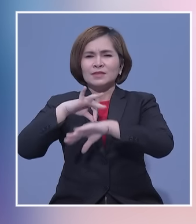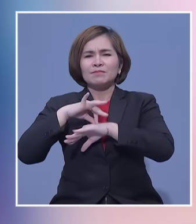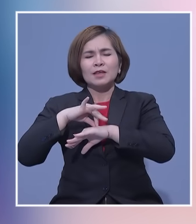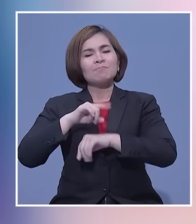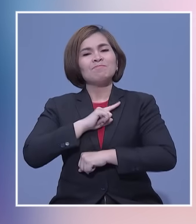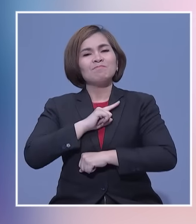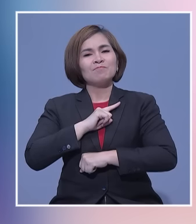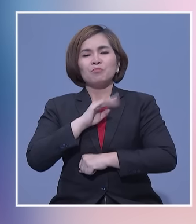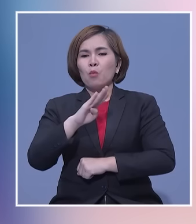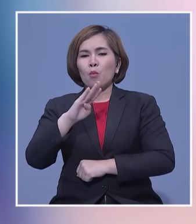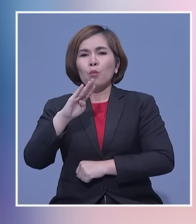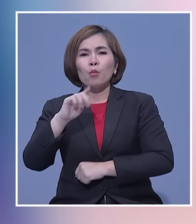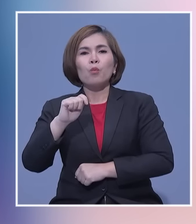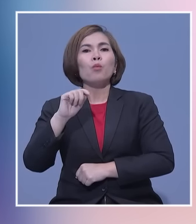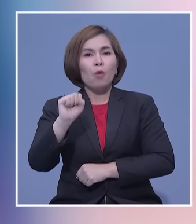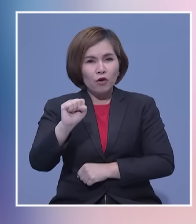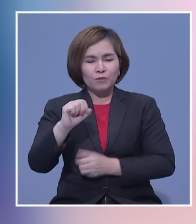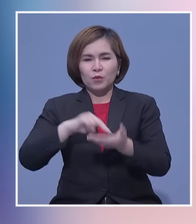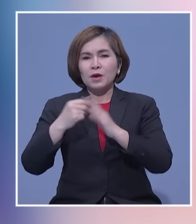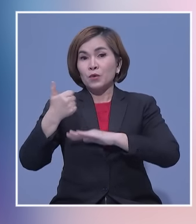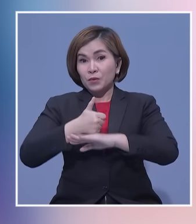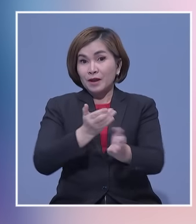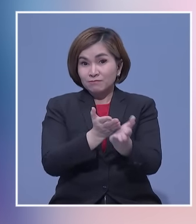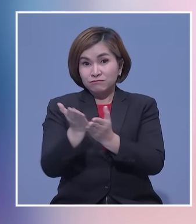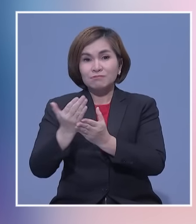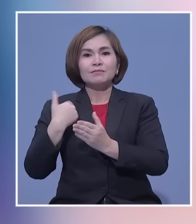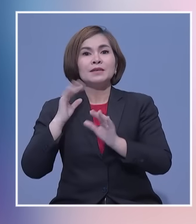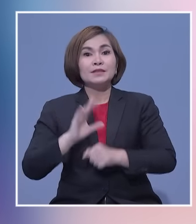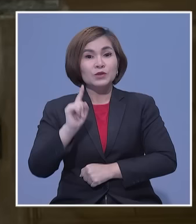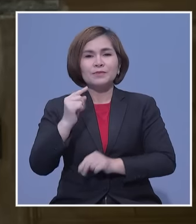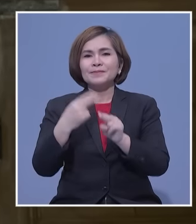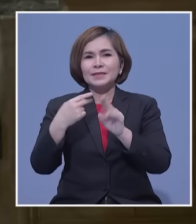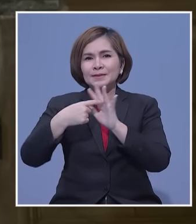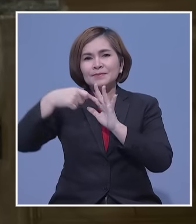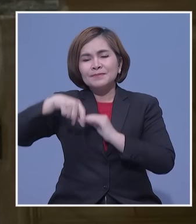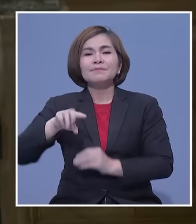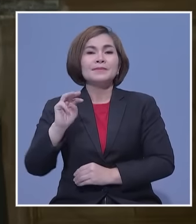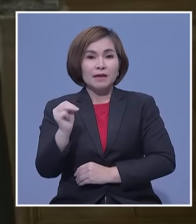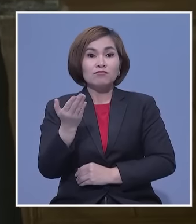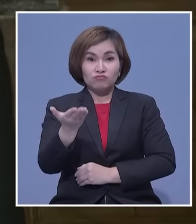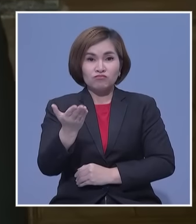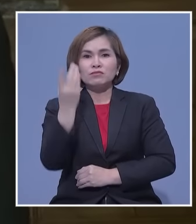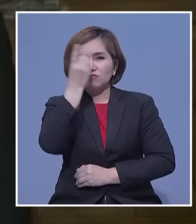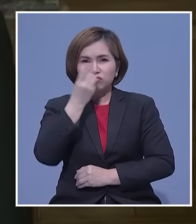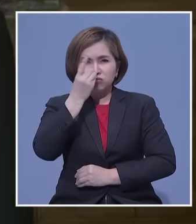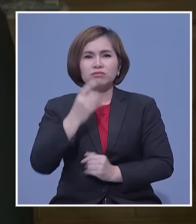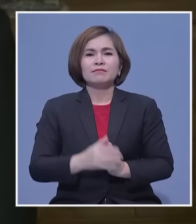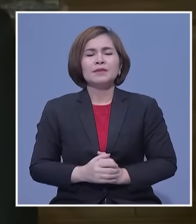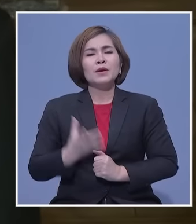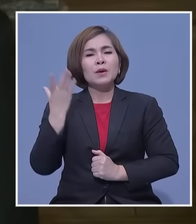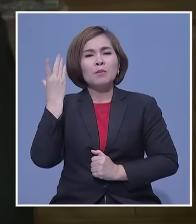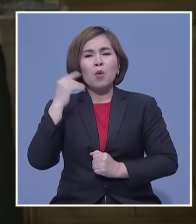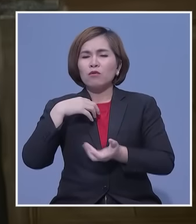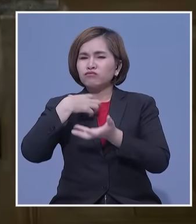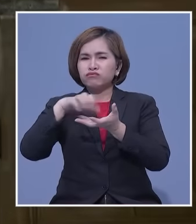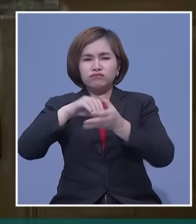บอสค่ะอืล่าสุดแน่นอนว่าหนึ่งในบุคคลที่ออกมาเปิดหน้าแล้วนะคะคุณแซมยุรนันท์พมรมนตรีนักแสดงชื่อดังเมื่อวานนี้แถลง